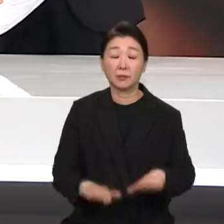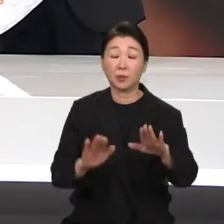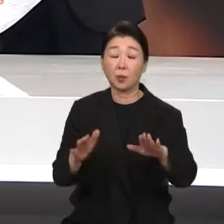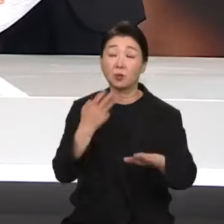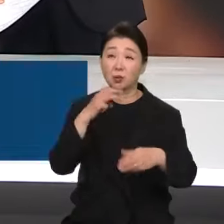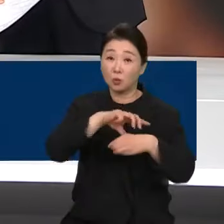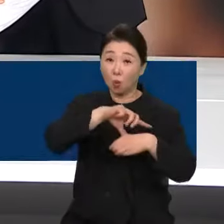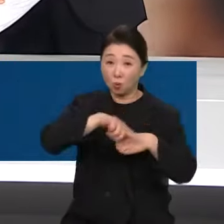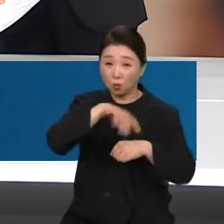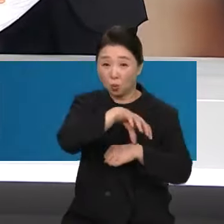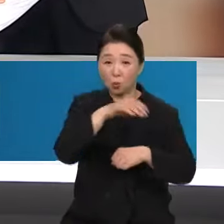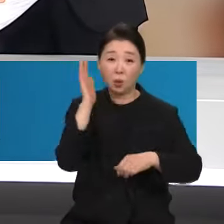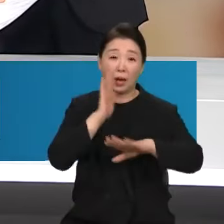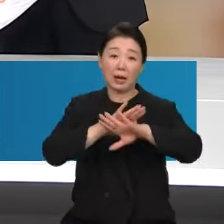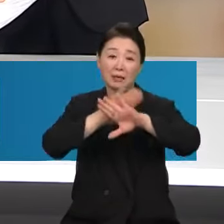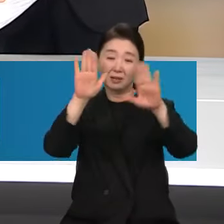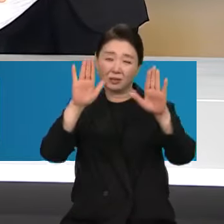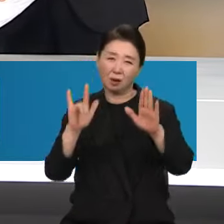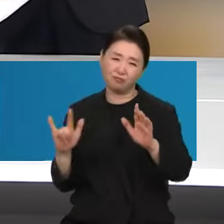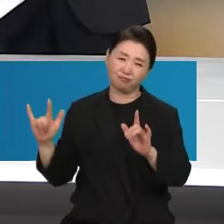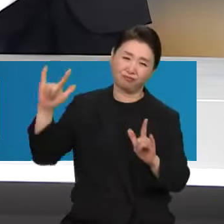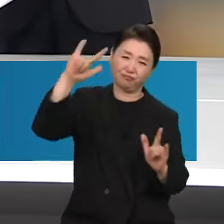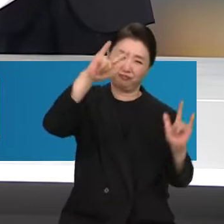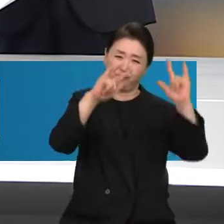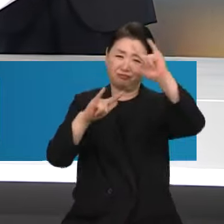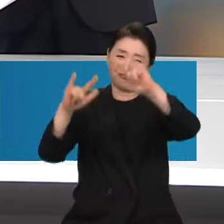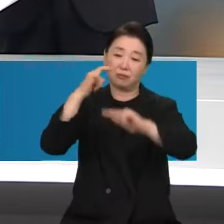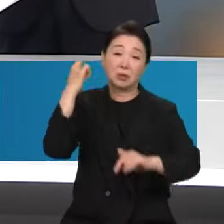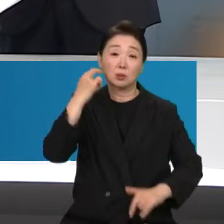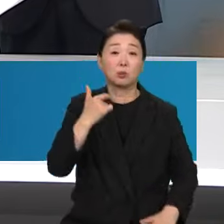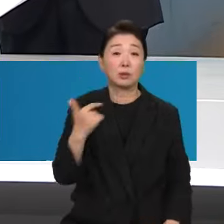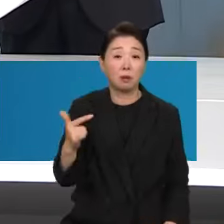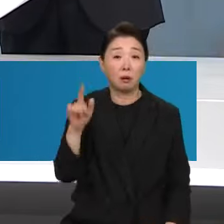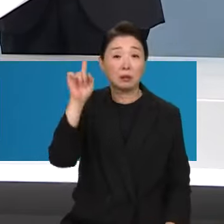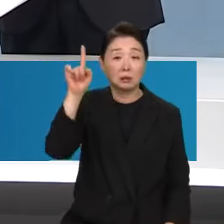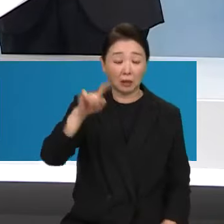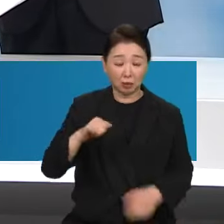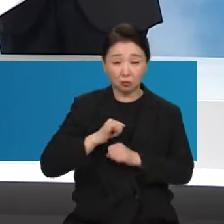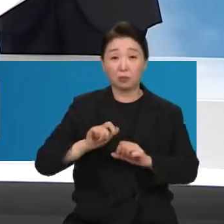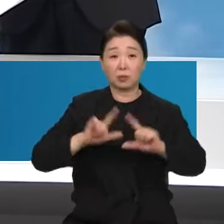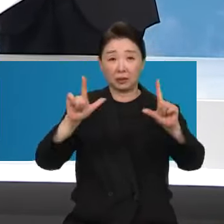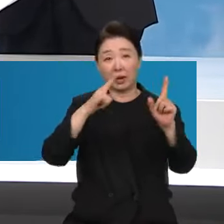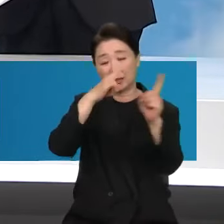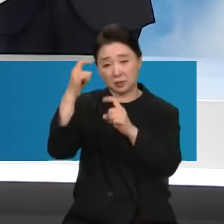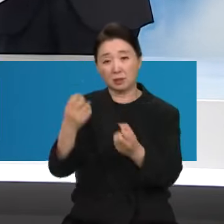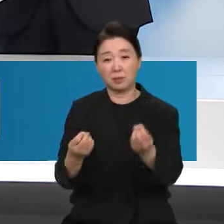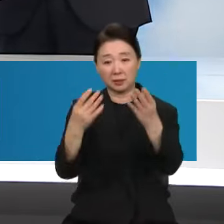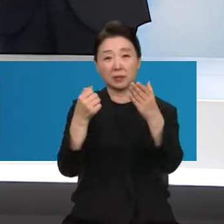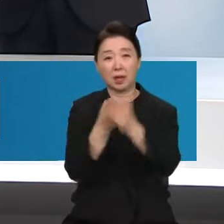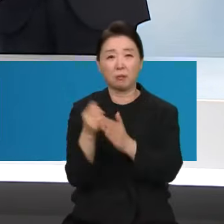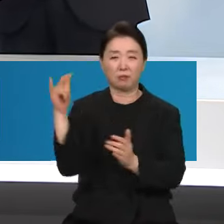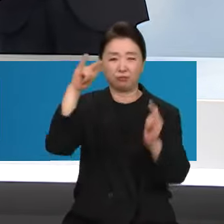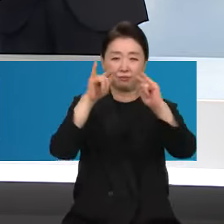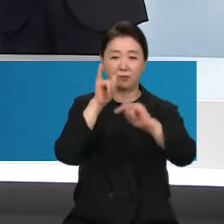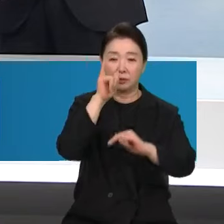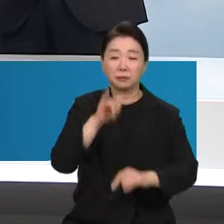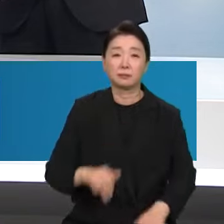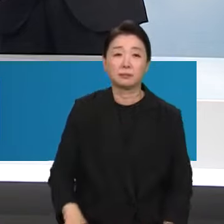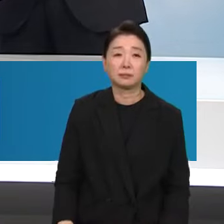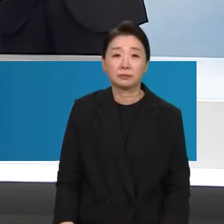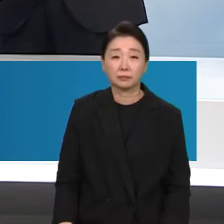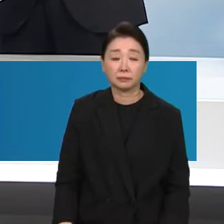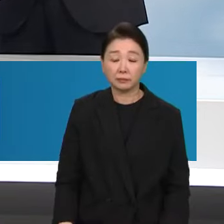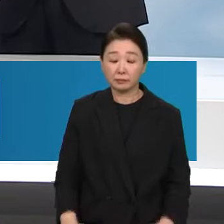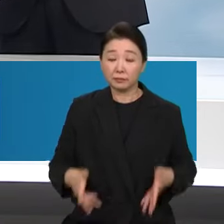오늘 수도권 하늘에선 전투기 굉음이 잇따랐는데 내일 열리는 국군의 날 기념 행사 때문입니다. 시가